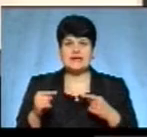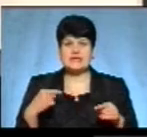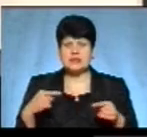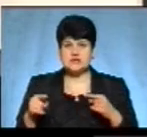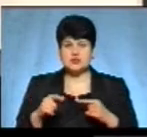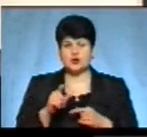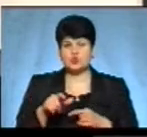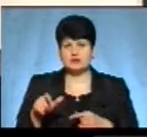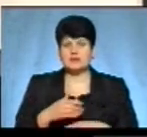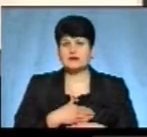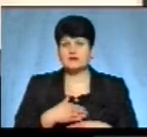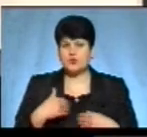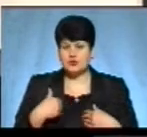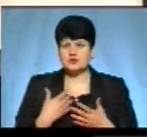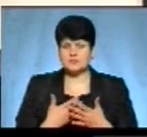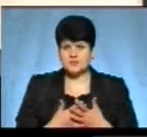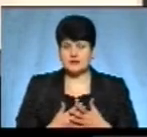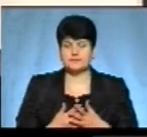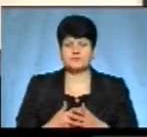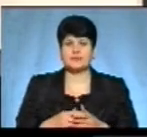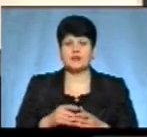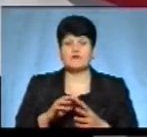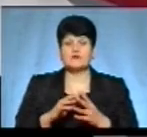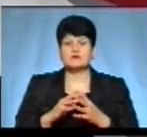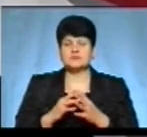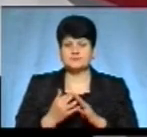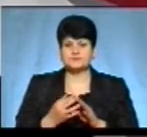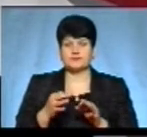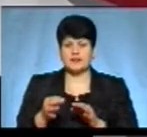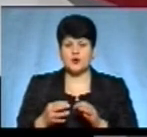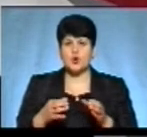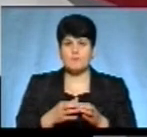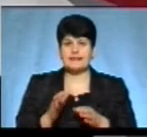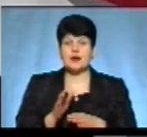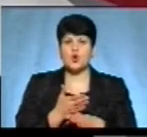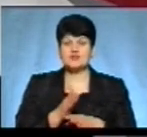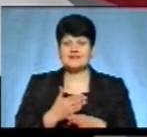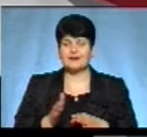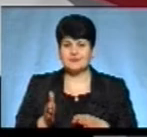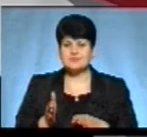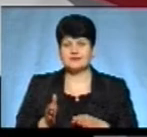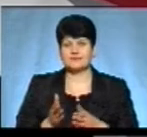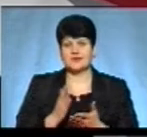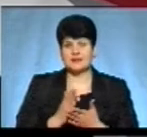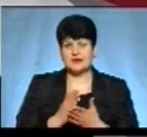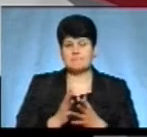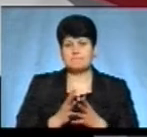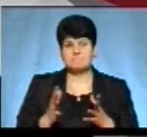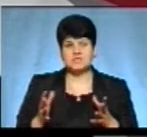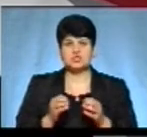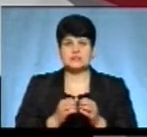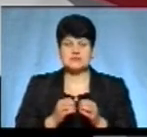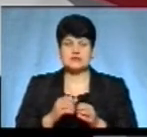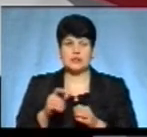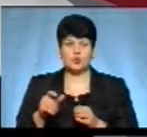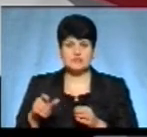не хоче, якщо, наприклад, в населеному пункті громада розділилася, і є більше 10